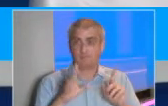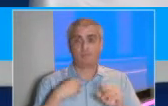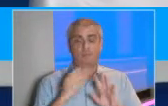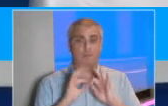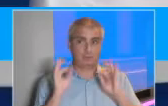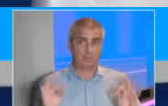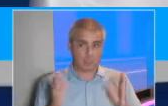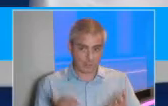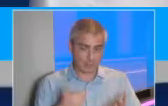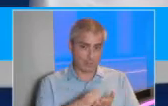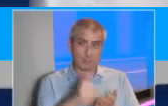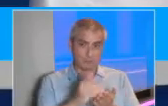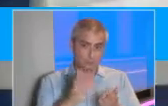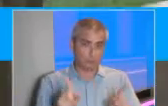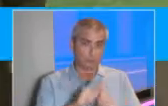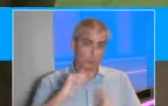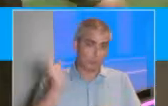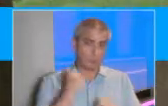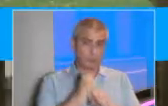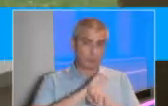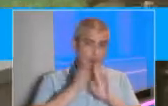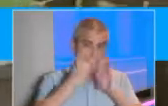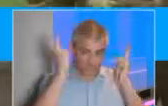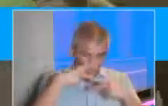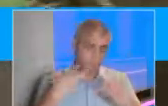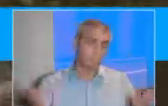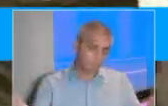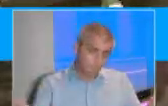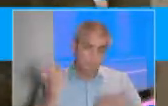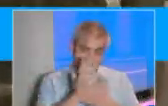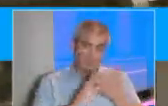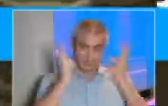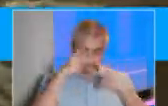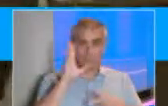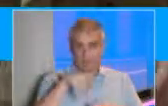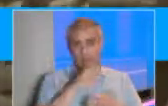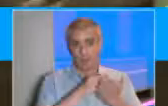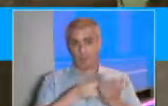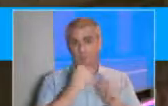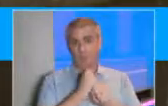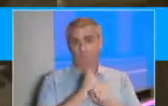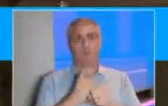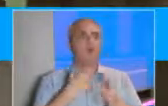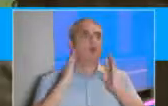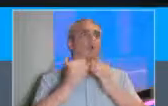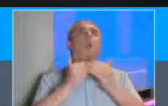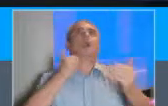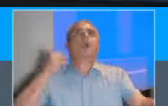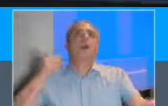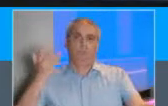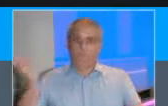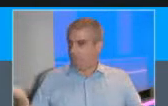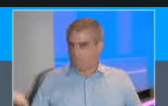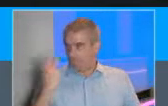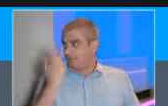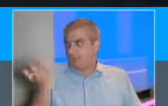נתחיל, נמשיך שכולם יקיימו את כל ההסכמים, אז חלק מההסכם, גם החלק הזה יקוים, אבל אנחנו כל כך רחוק עכשיו, זה